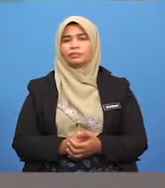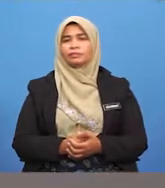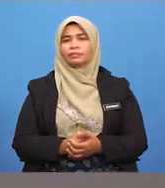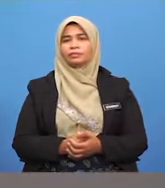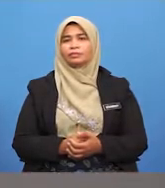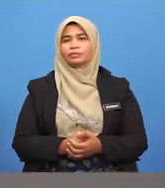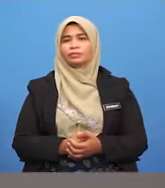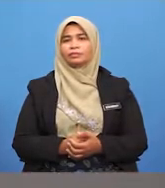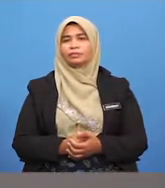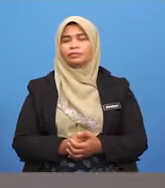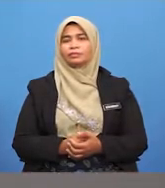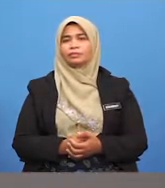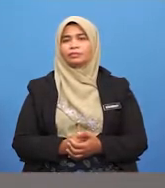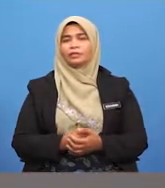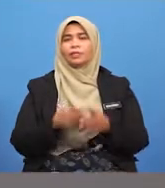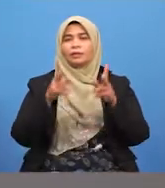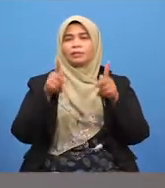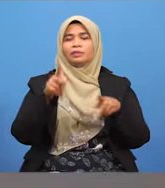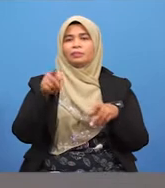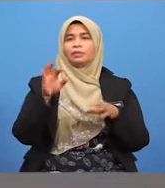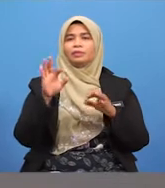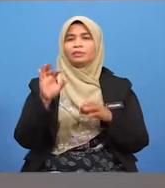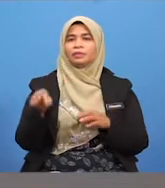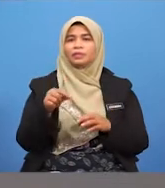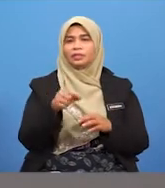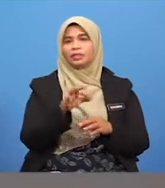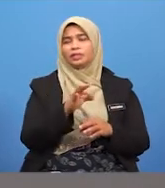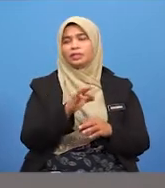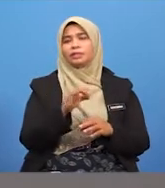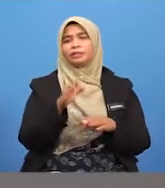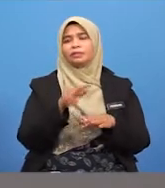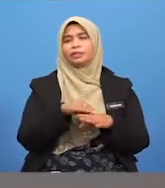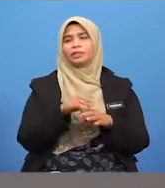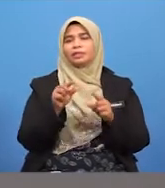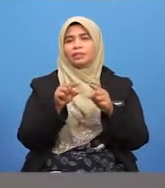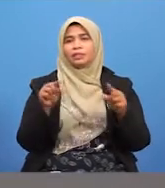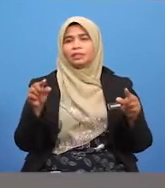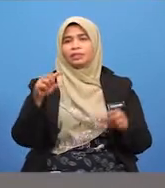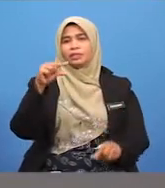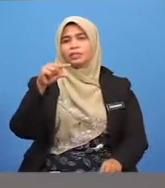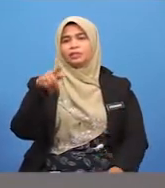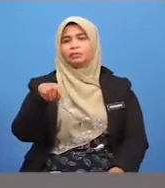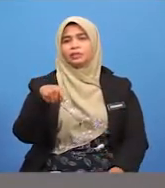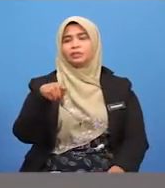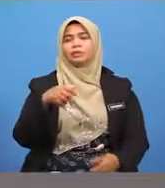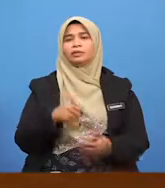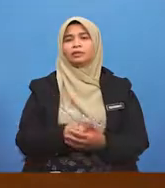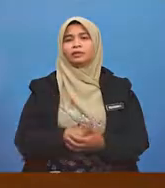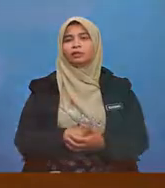oke Belajar perlu menjahit pada garis Anji gini